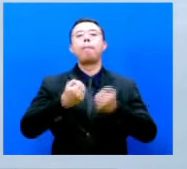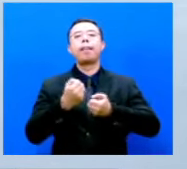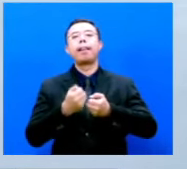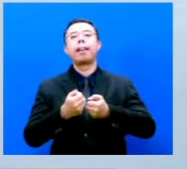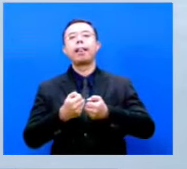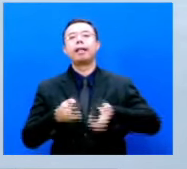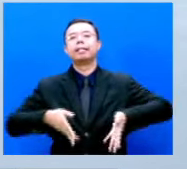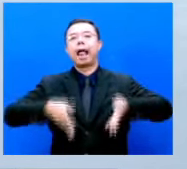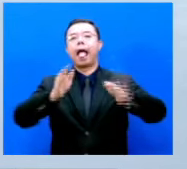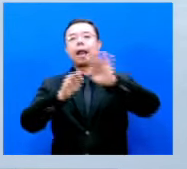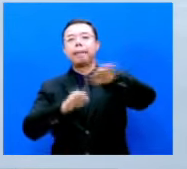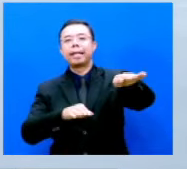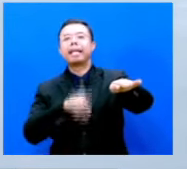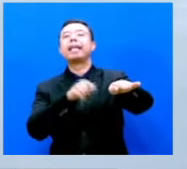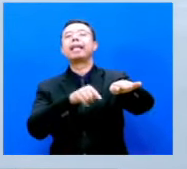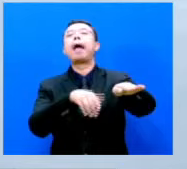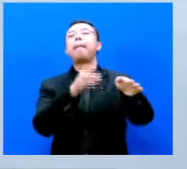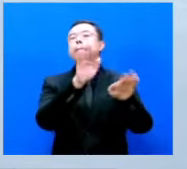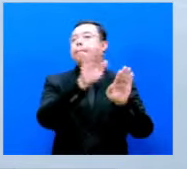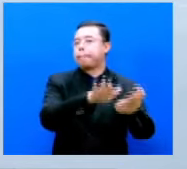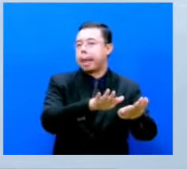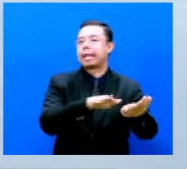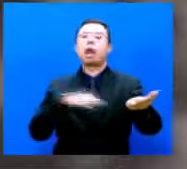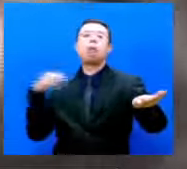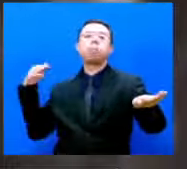jalan. Tiga orang terluka dalam peristiwa ini.